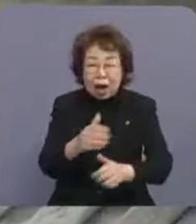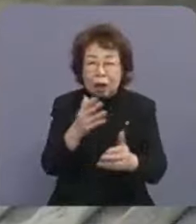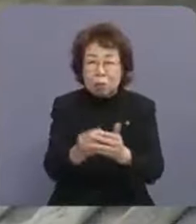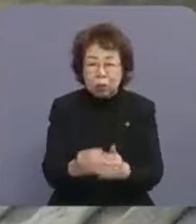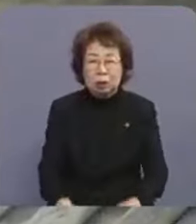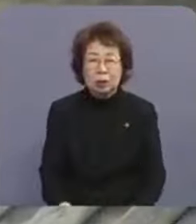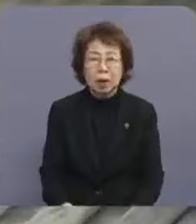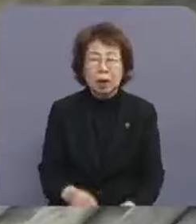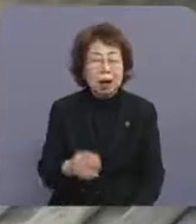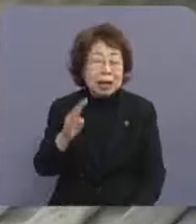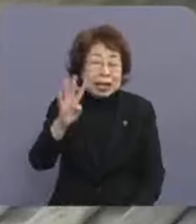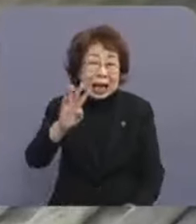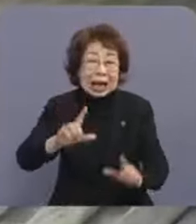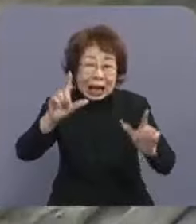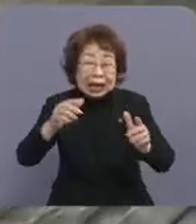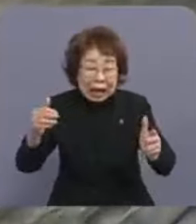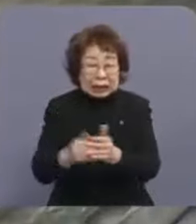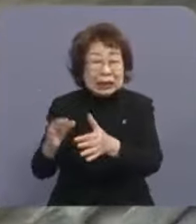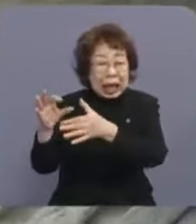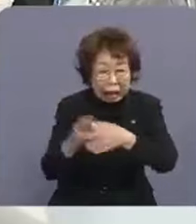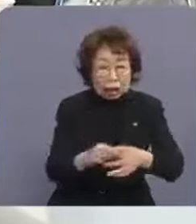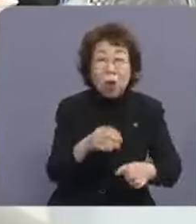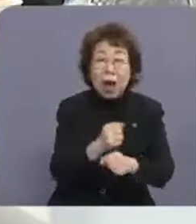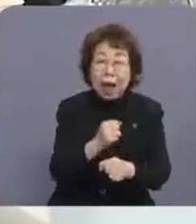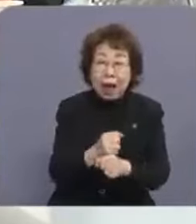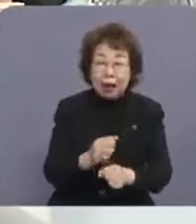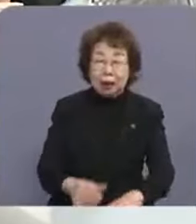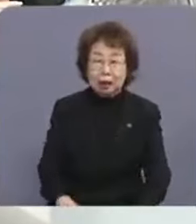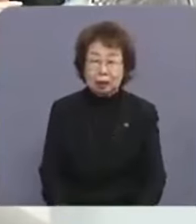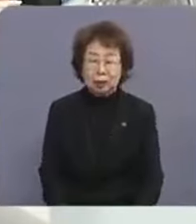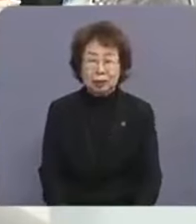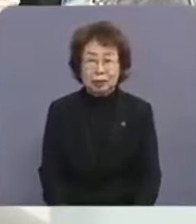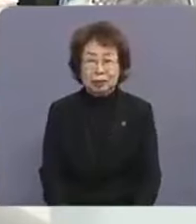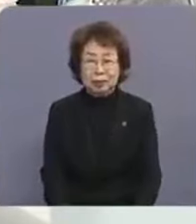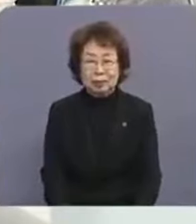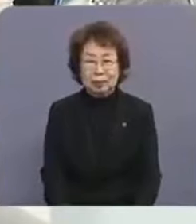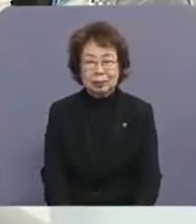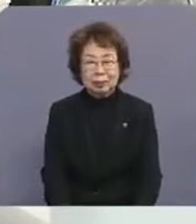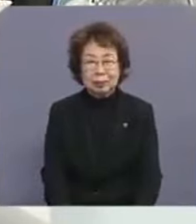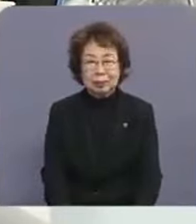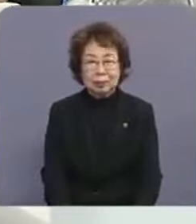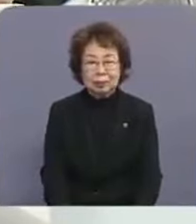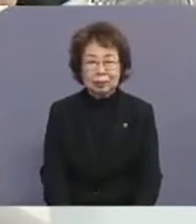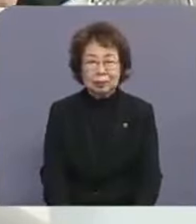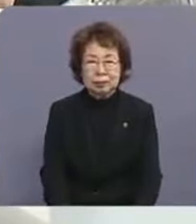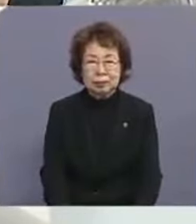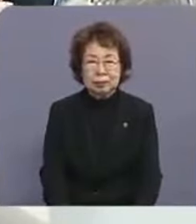오늘 4일까지 나흘 동안 진행됩니다. KBS 뉴스 김영록입니다.